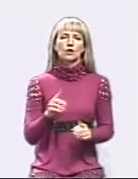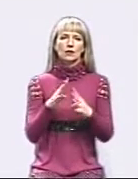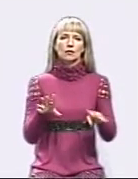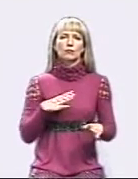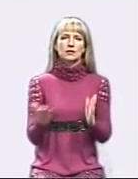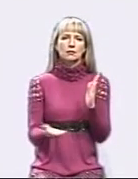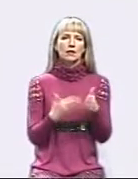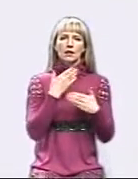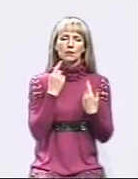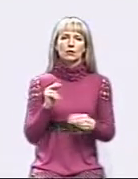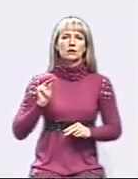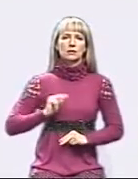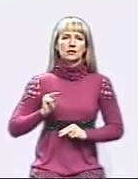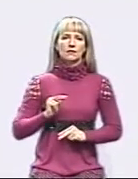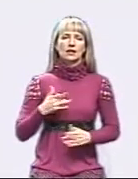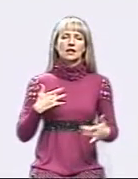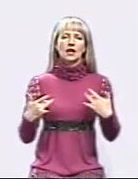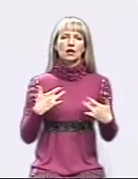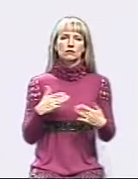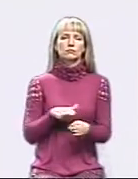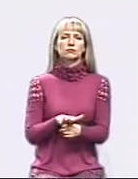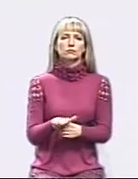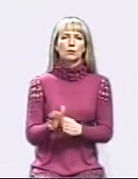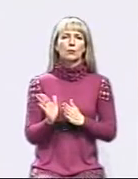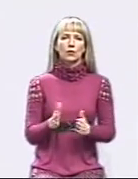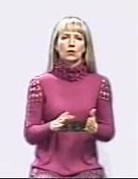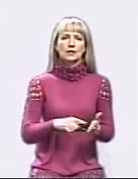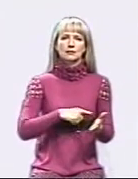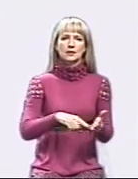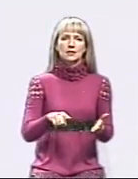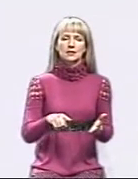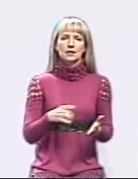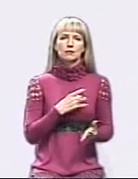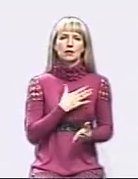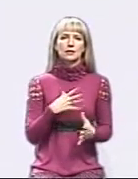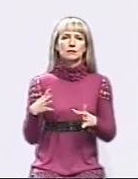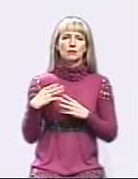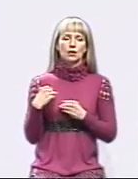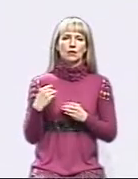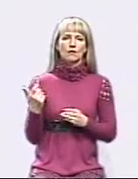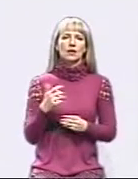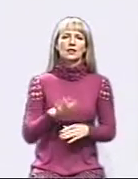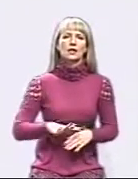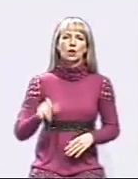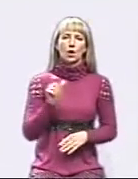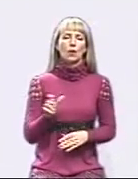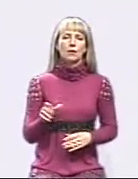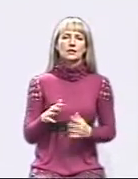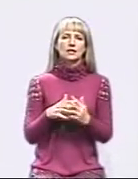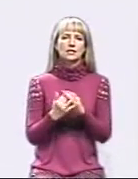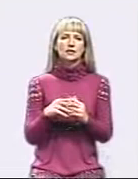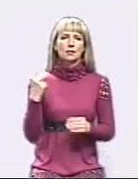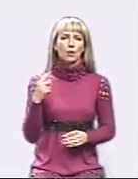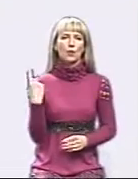спилено, немає, оскільки працівники театру дотримувались порядку списання майна спільної власності територіальних громад сіл, селищ, міст